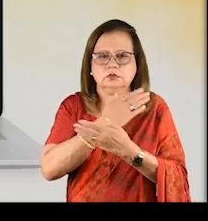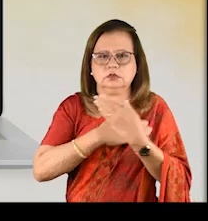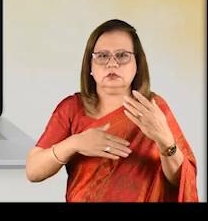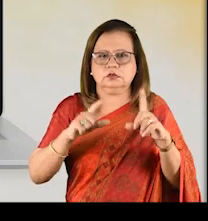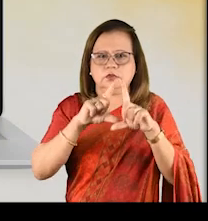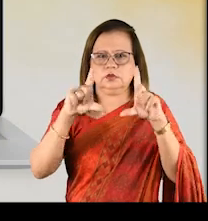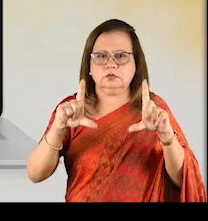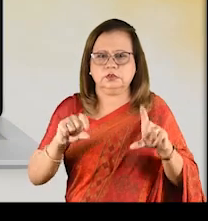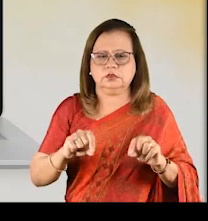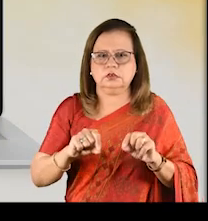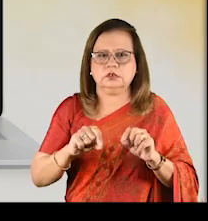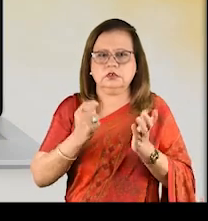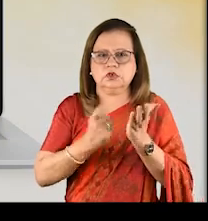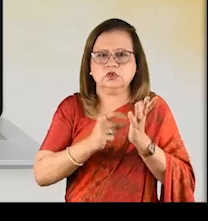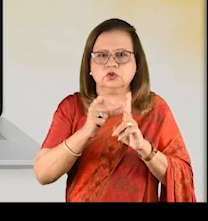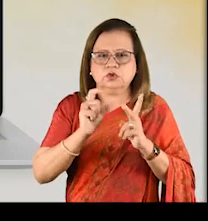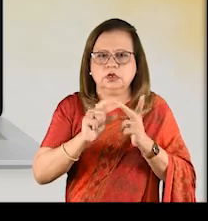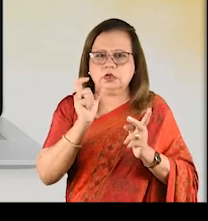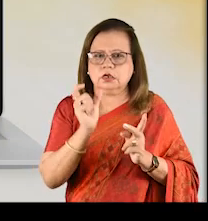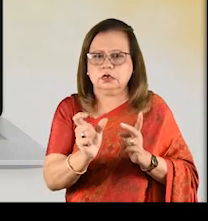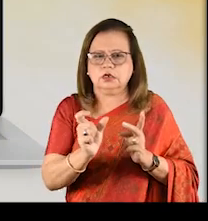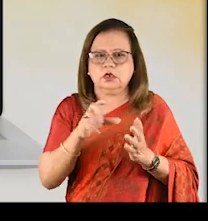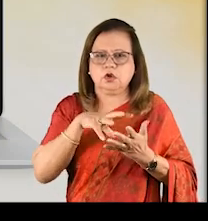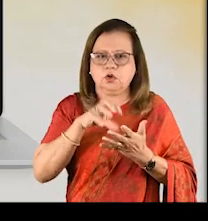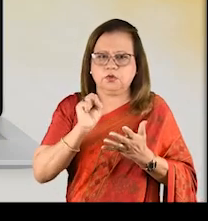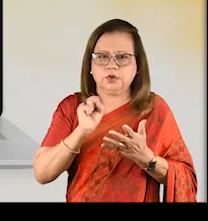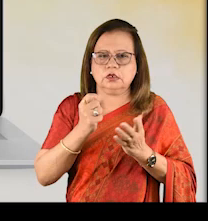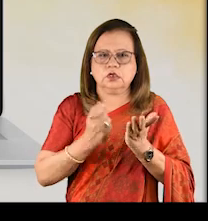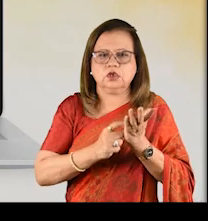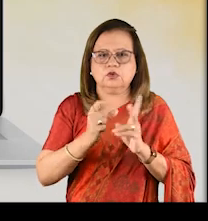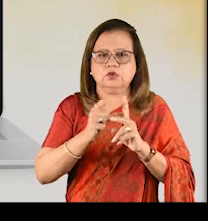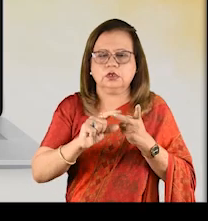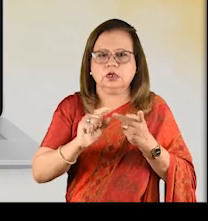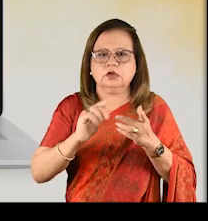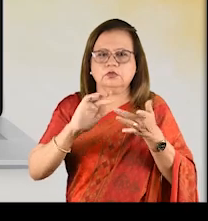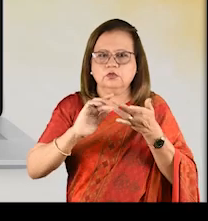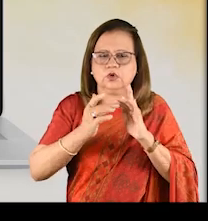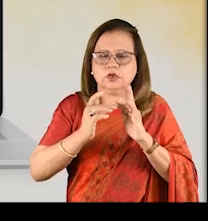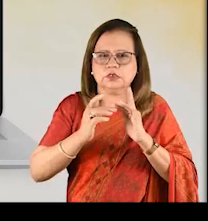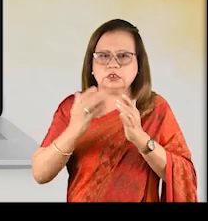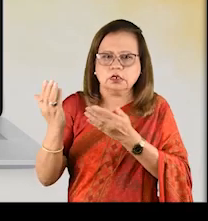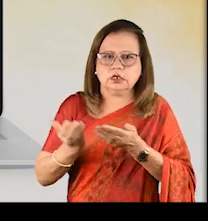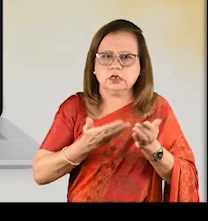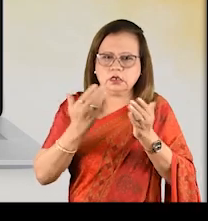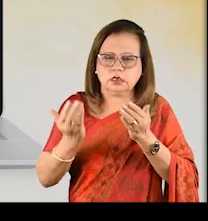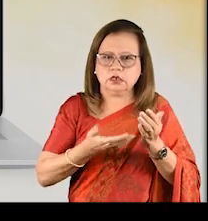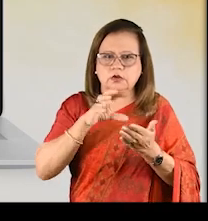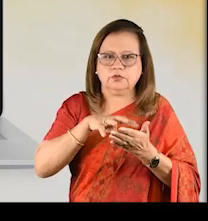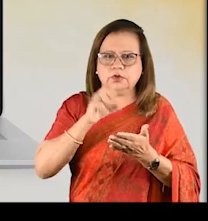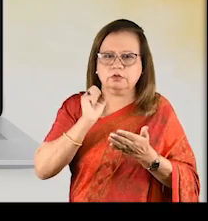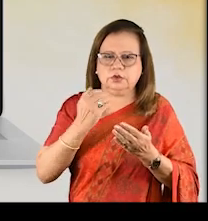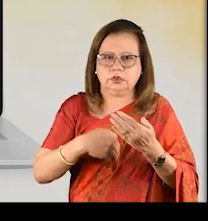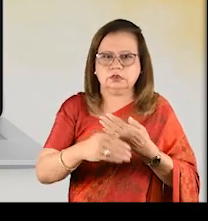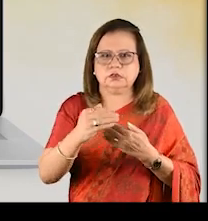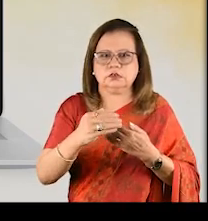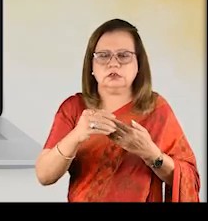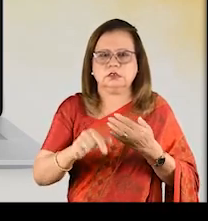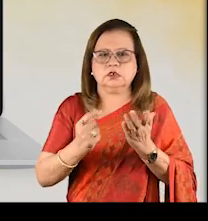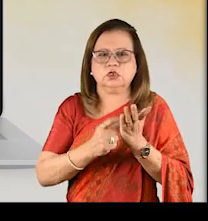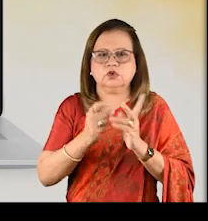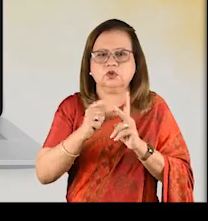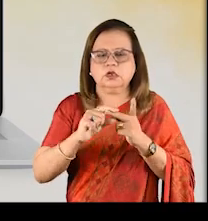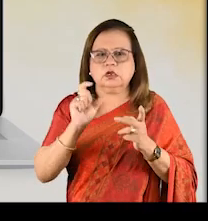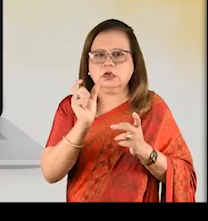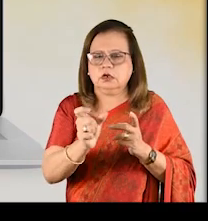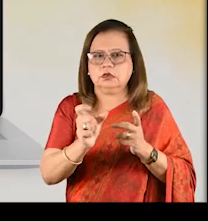प्रमाण पत्र, UDID कार्ड की कॉपी UDID पोर्टल से डाउनलोड और प्रिंट भी कर सकते हैं।